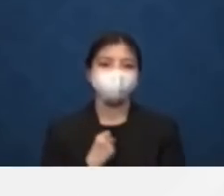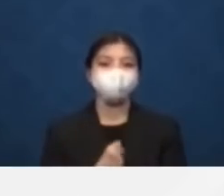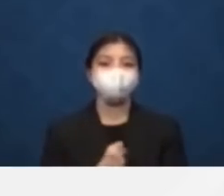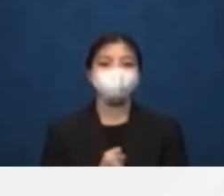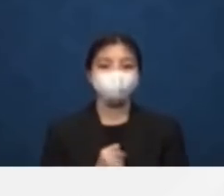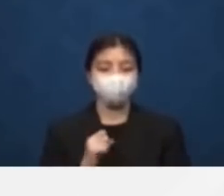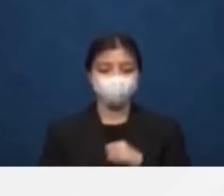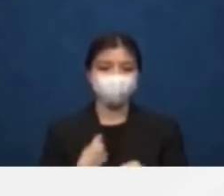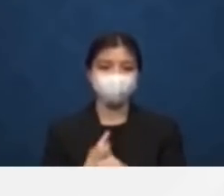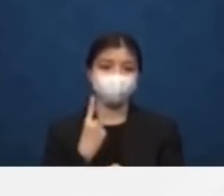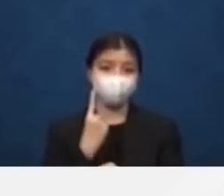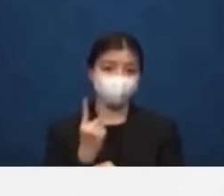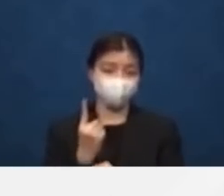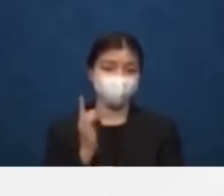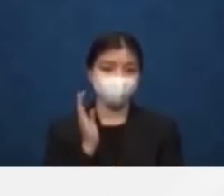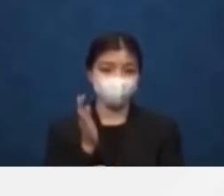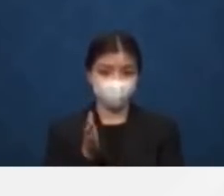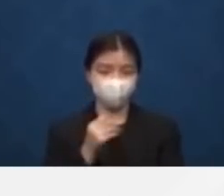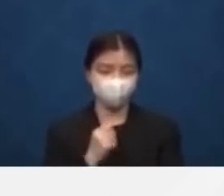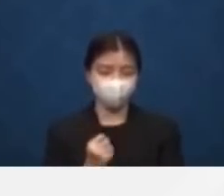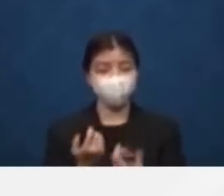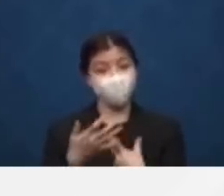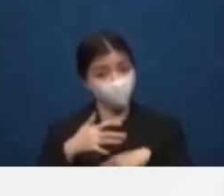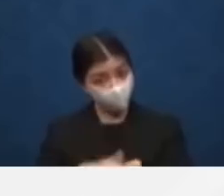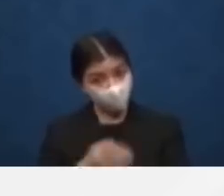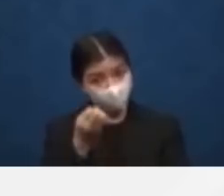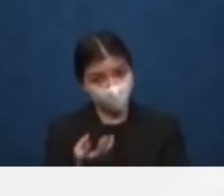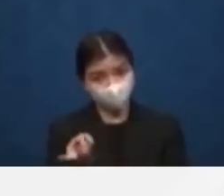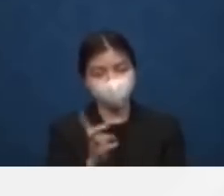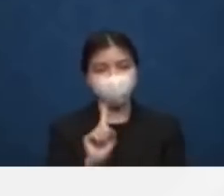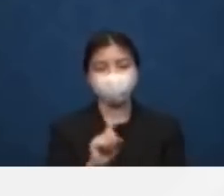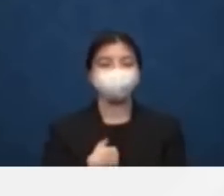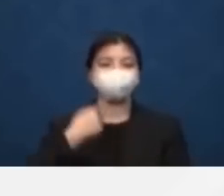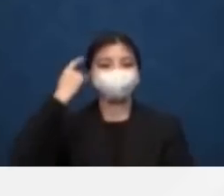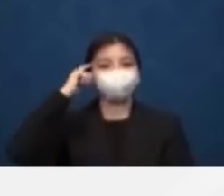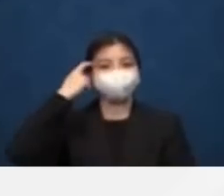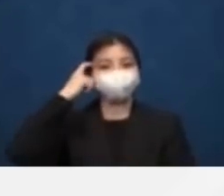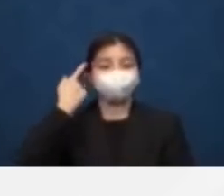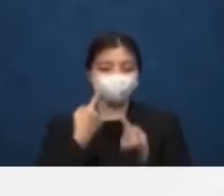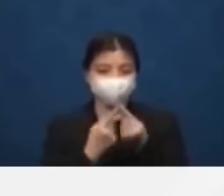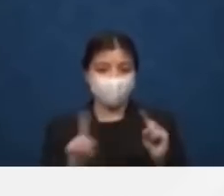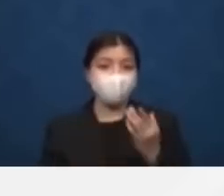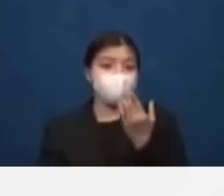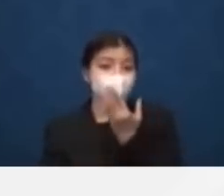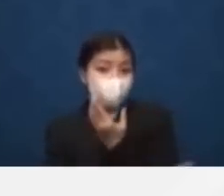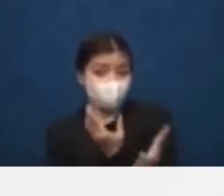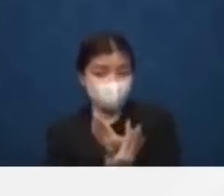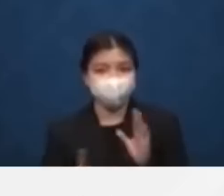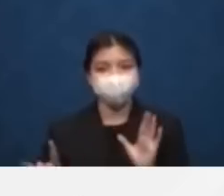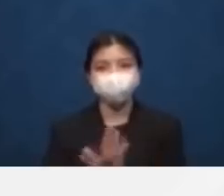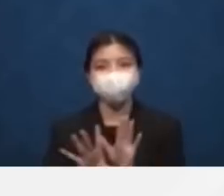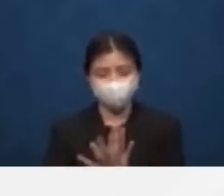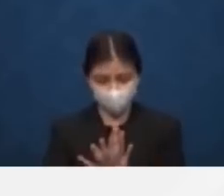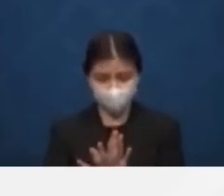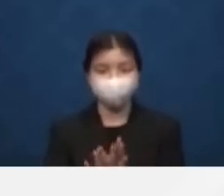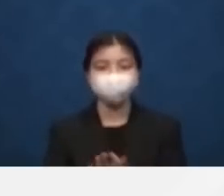13นี้จะออกมาอย่างไรเขาบอกเลยนะว่าเขารู้แล้วว่าจะออกมาอย่างไรจะก้าวไกลหรือจะไปไม่ถึงผมพอจะรู้นะ